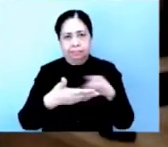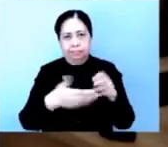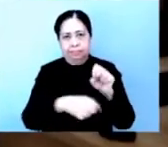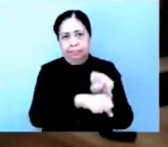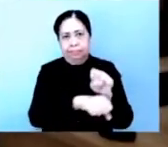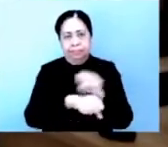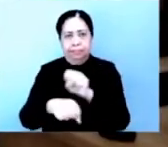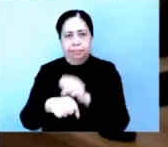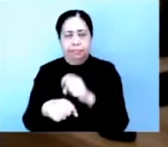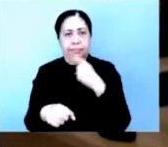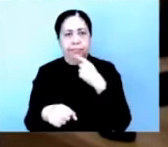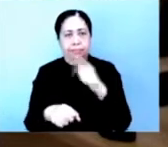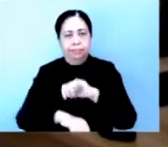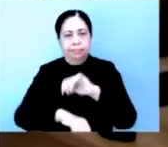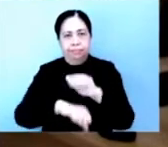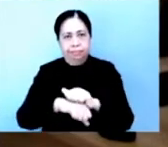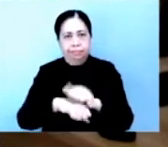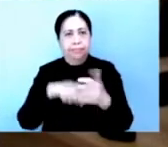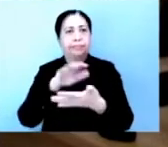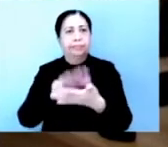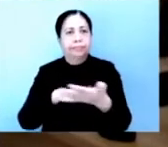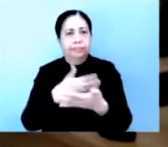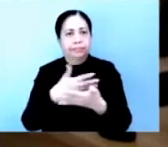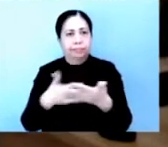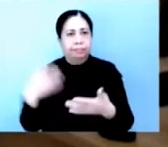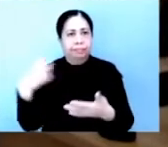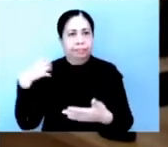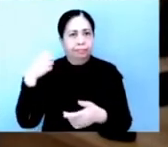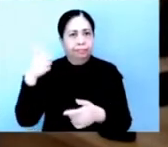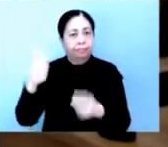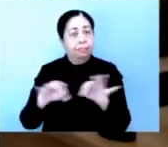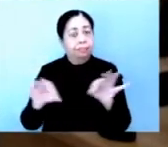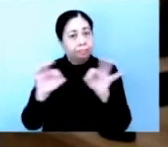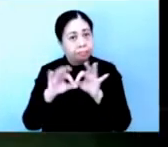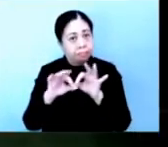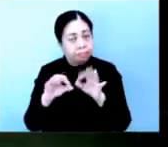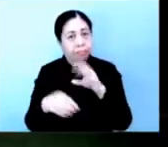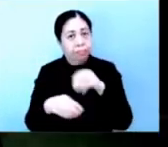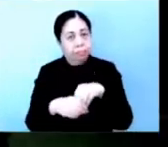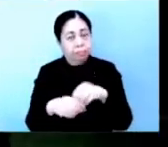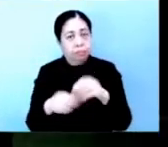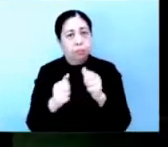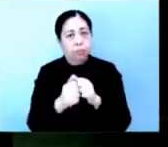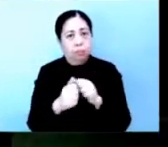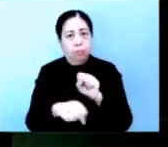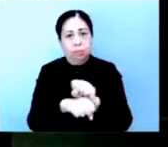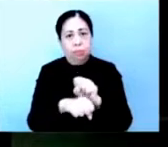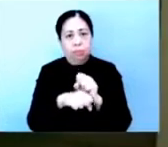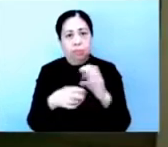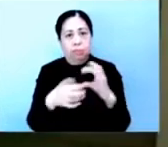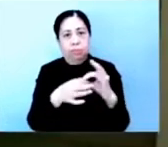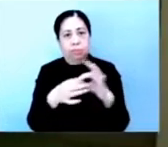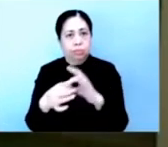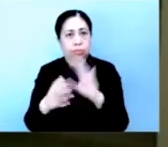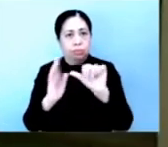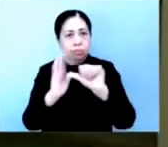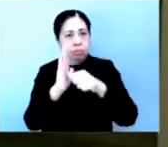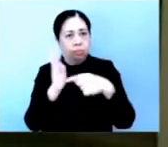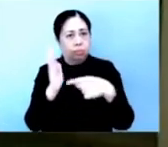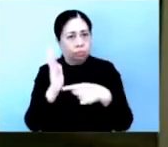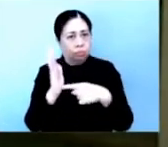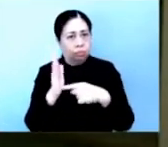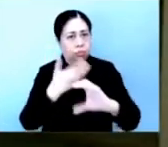sa itinakdang schedule ng employer basta may kinalaman ito sa trabaho na nakasaad sa inyong employment